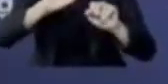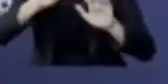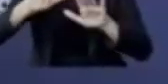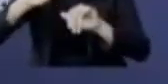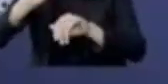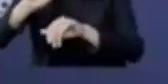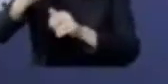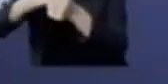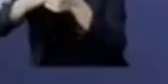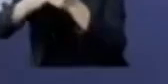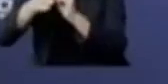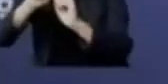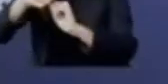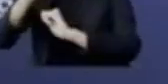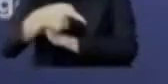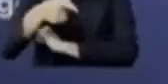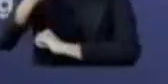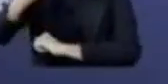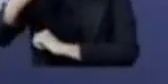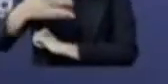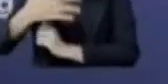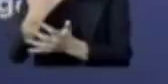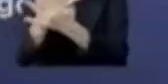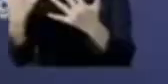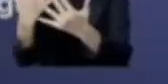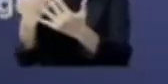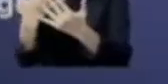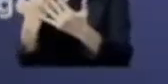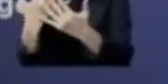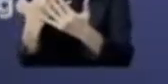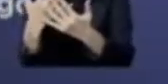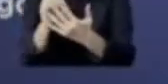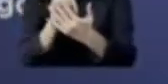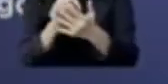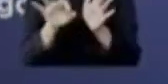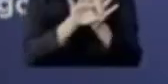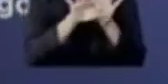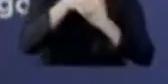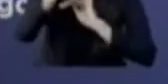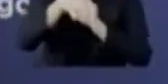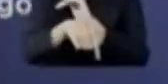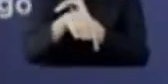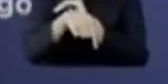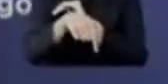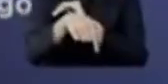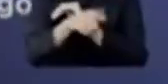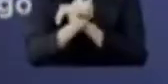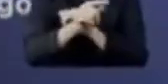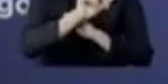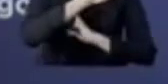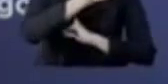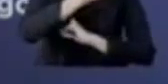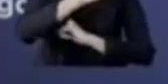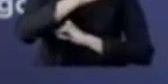6.708 tes per 1 juta penduduk. Memang kalau dibandingkan dengan Korea Selatan yang mencapai